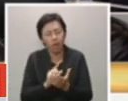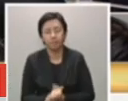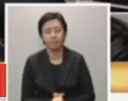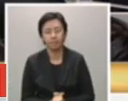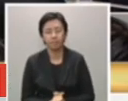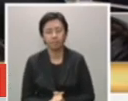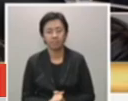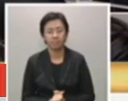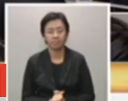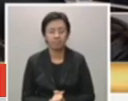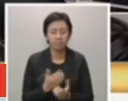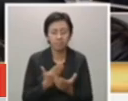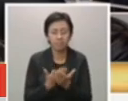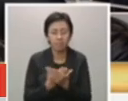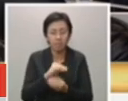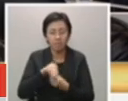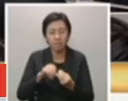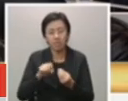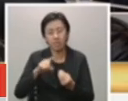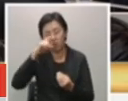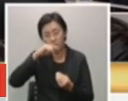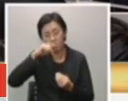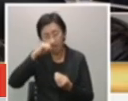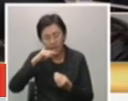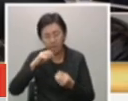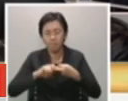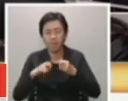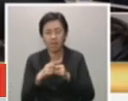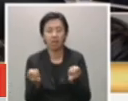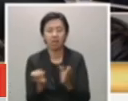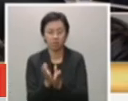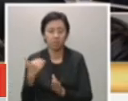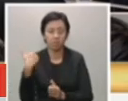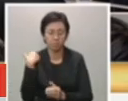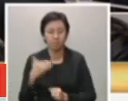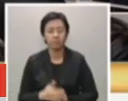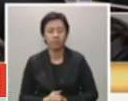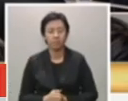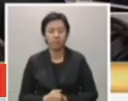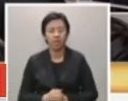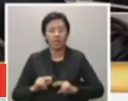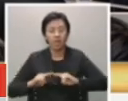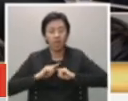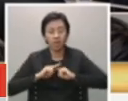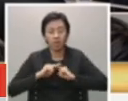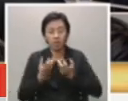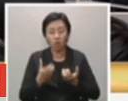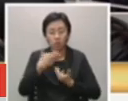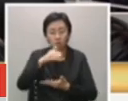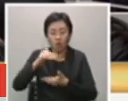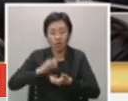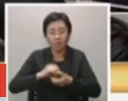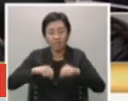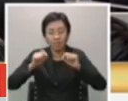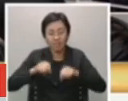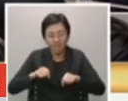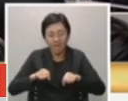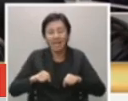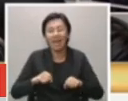การระบบเศรษฐกิจของไทยมาโดยตลอดเนี่ยกระทบมากที่สุดครับเอกชนผู้ส่งออกทำสัญญาซื้อขายต้น